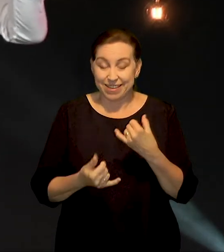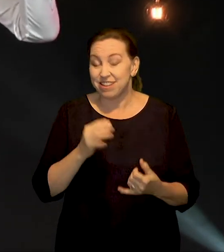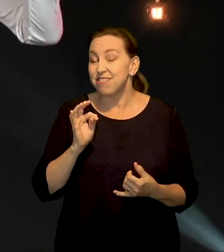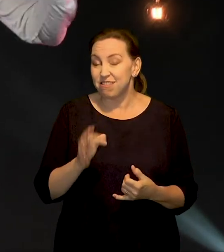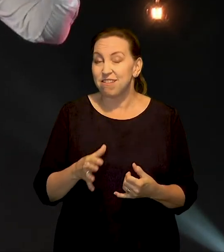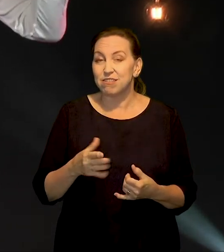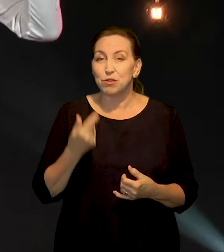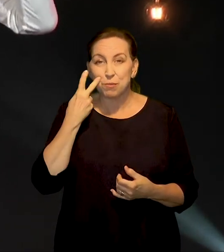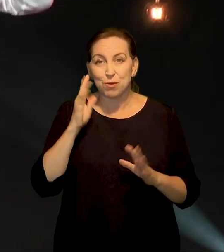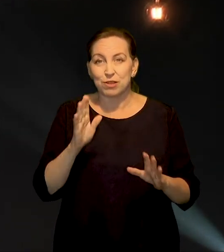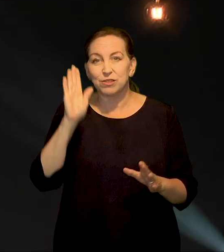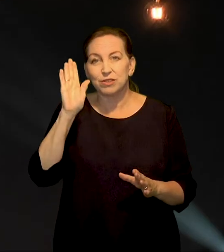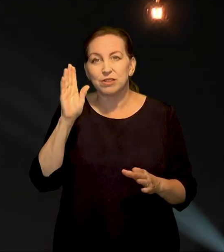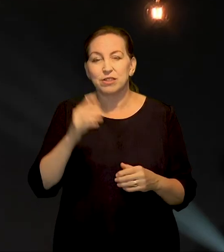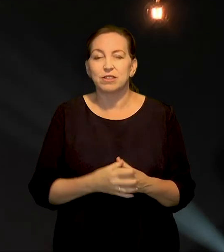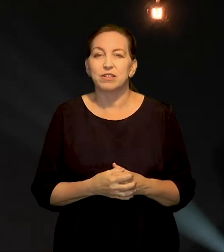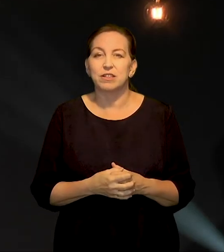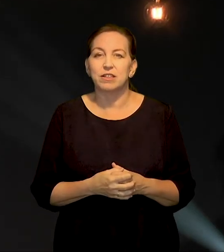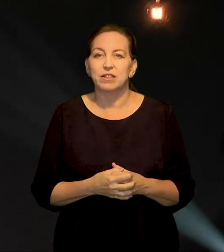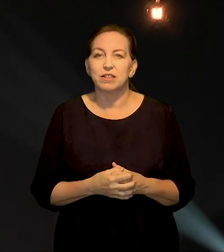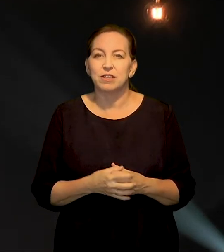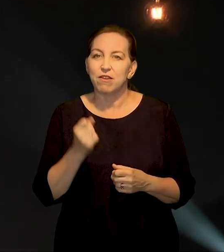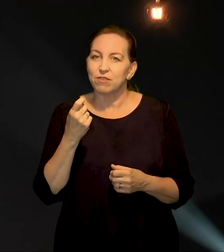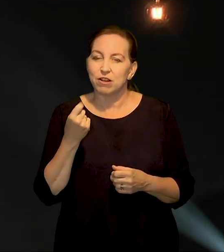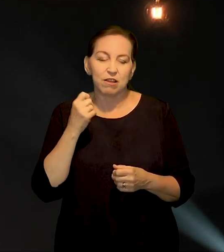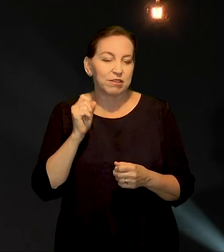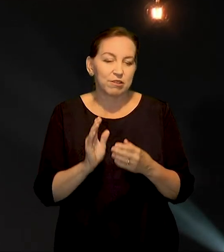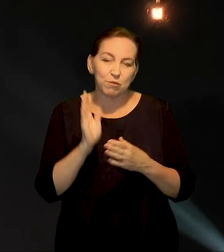Brutalne. Używając jeszcze innego przykładu biblijnego,